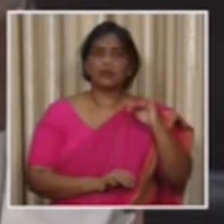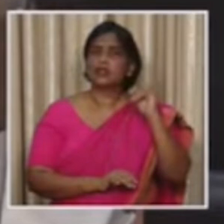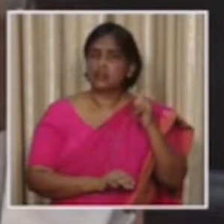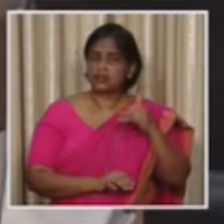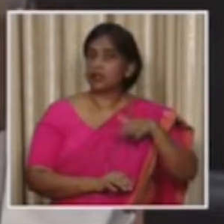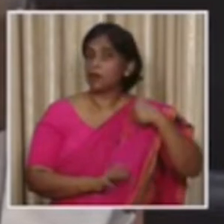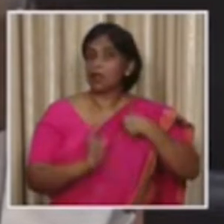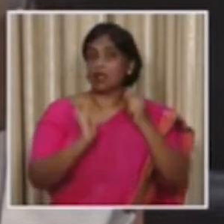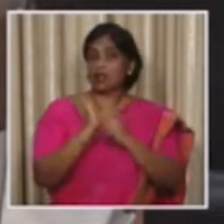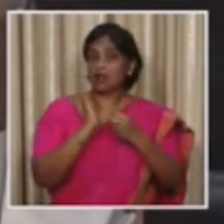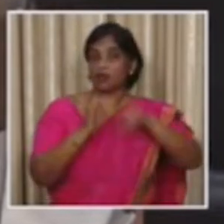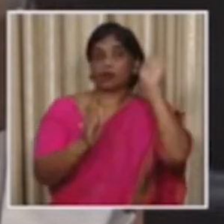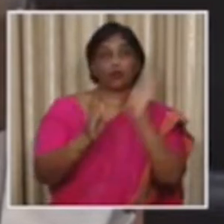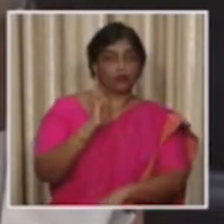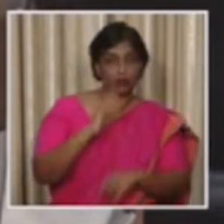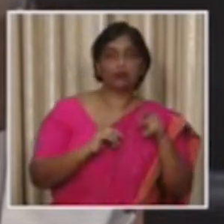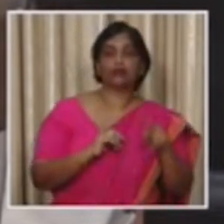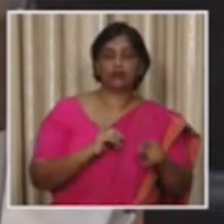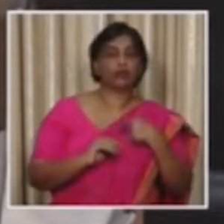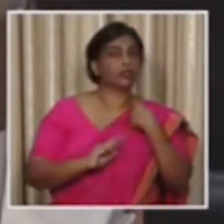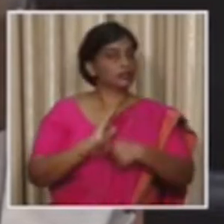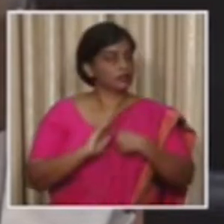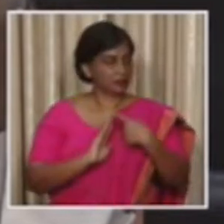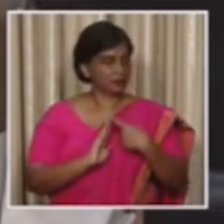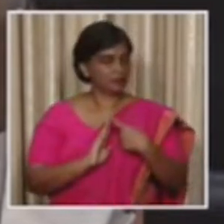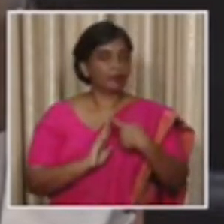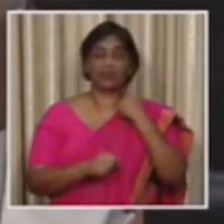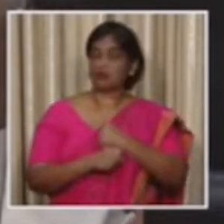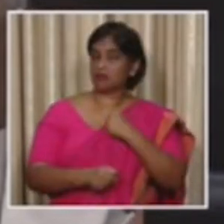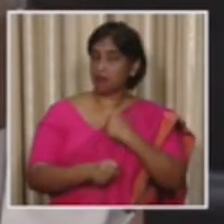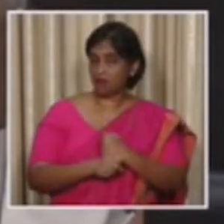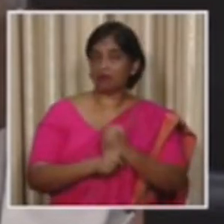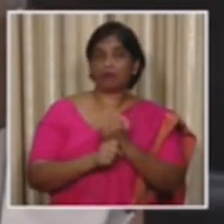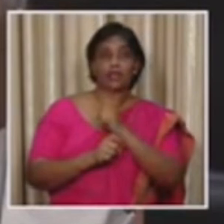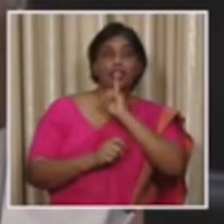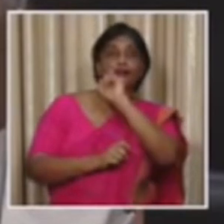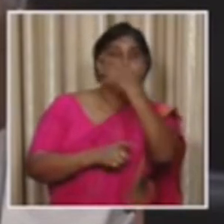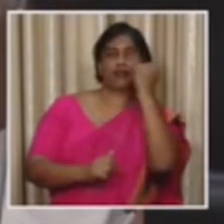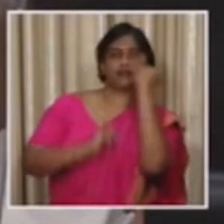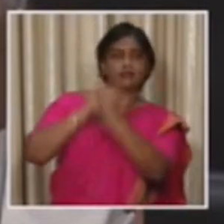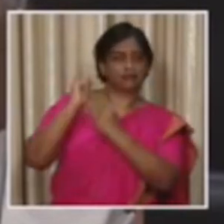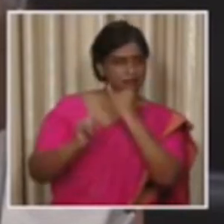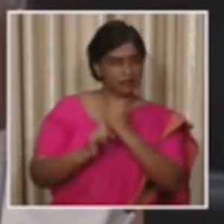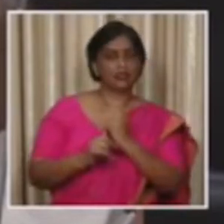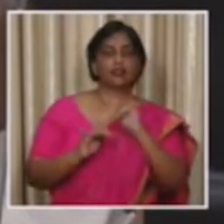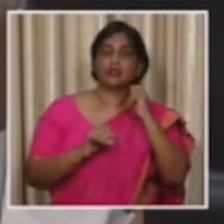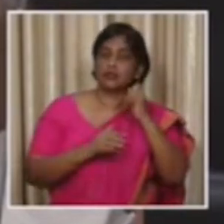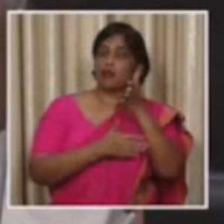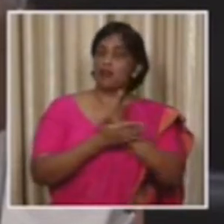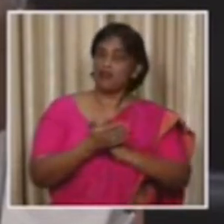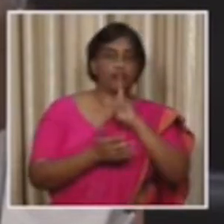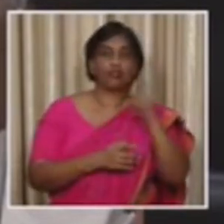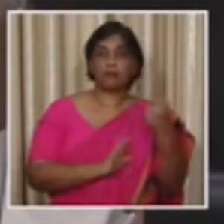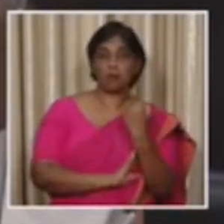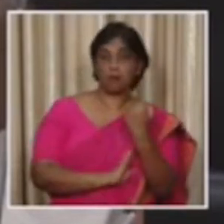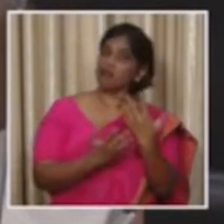මූලික ණය කපා හැරීමක් සඳහා ශ්‍රී ලංකා රජය ඉල්ලුම් කළේ නැහැ කියා දොස් කියනවා. තවත් සමහරු කියනවා උන්ට